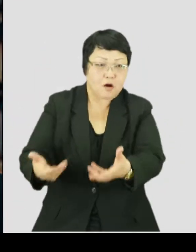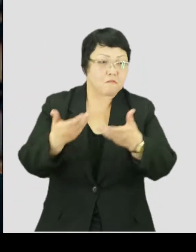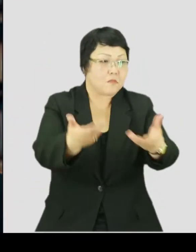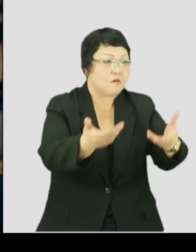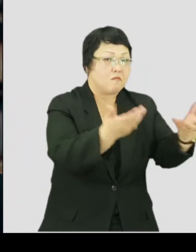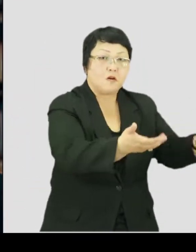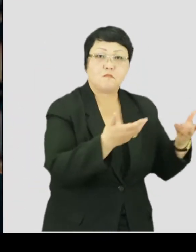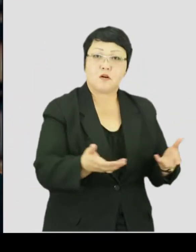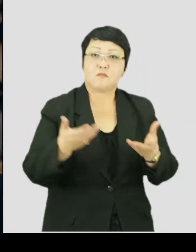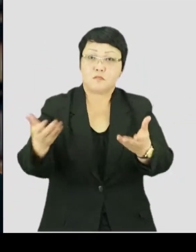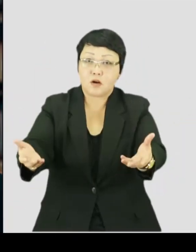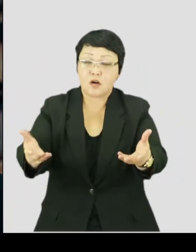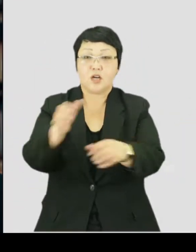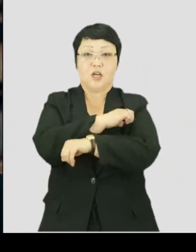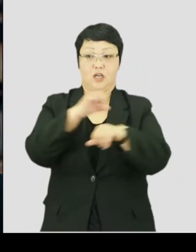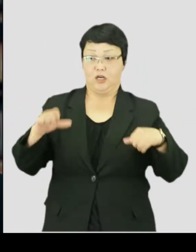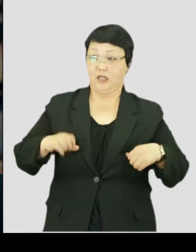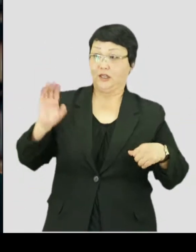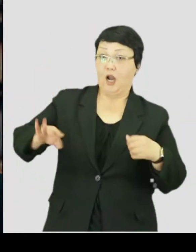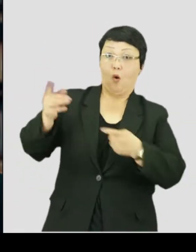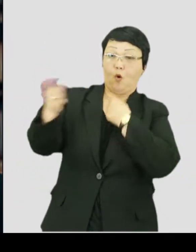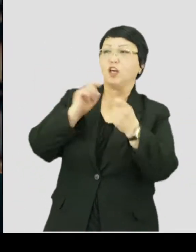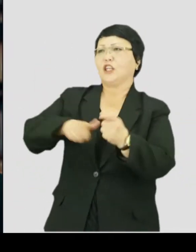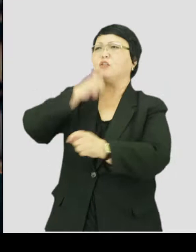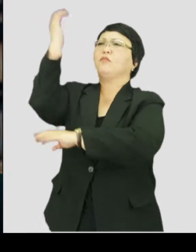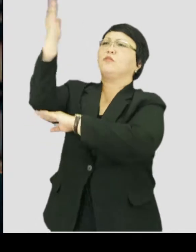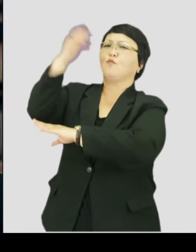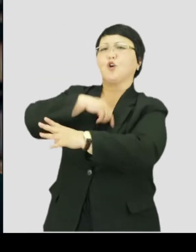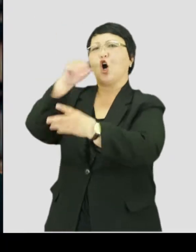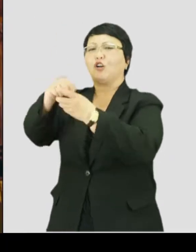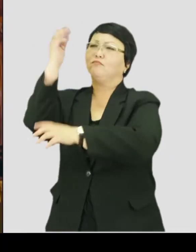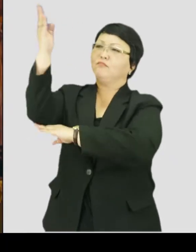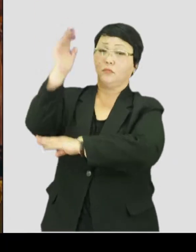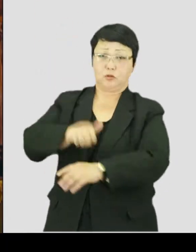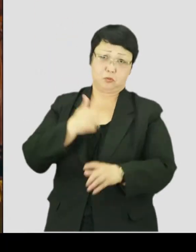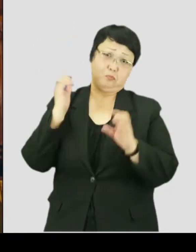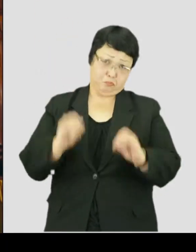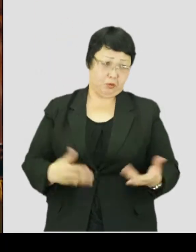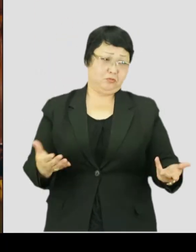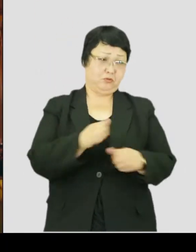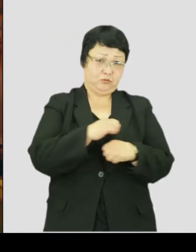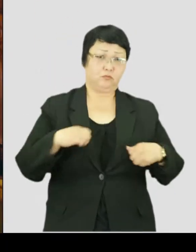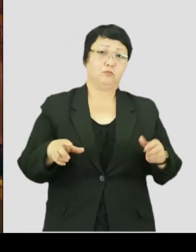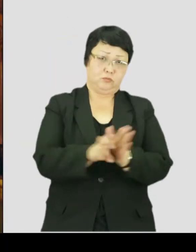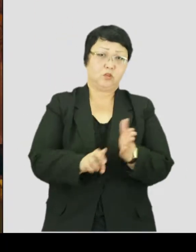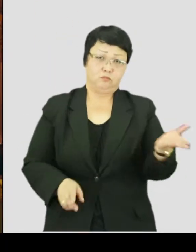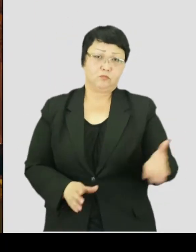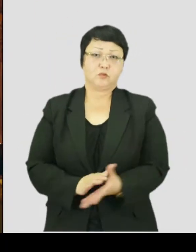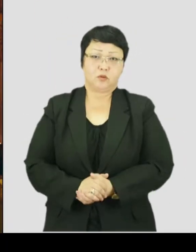маань дараагийн тэр хуралд оролцоон дээр бол идэвхтэй оролцдог болно.